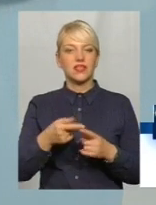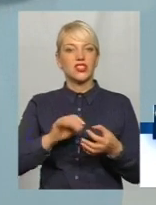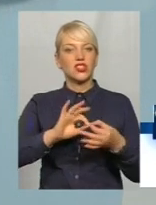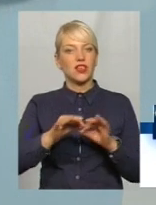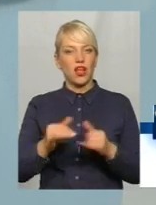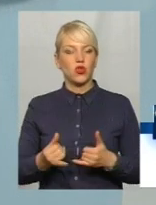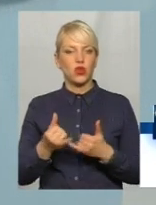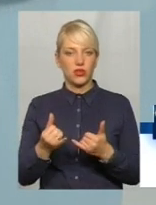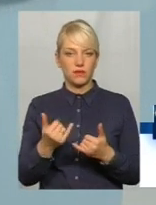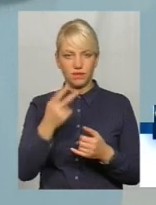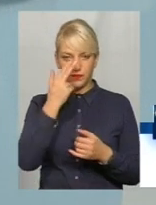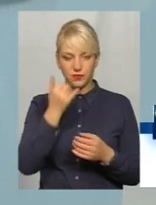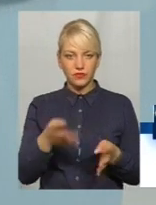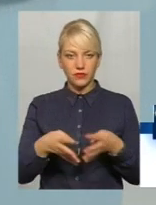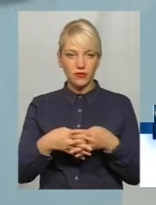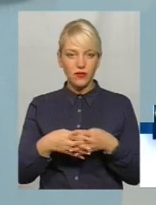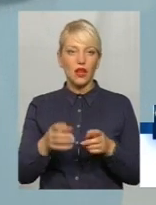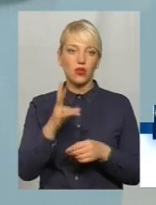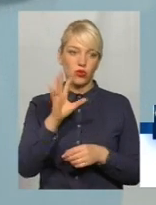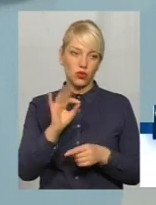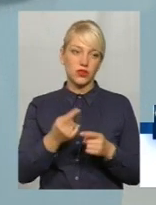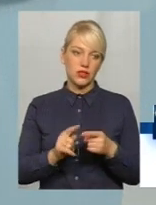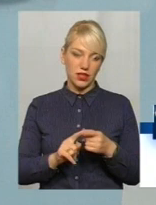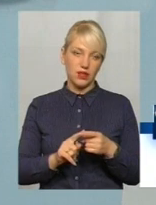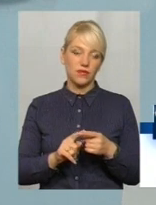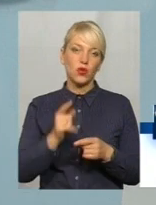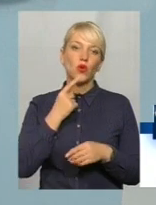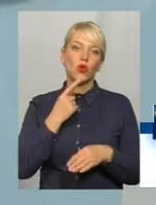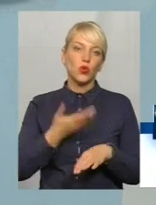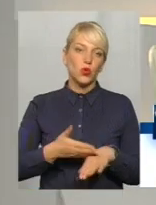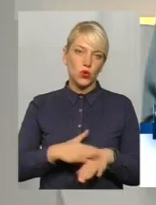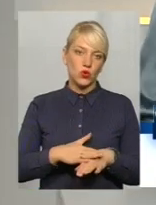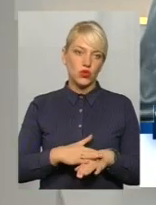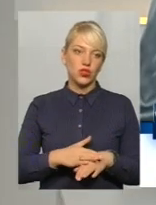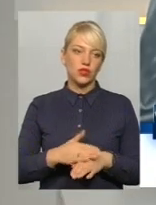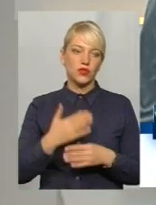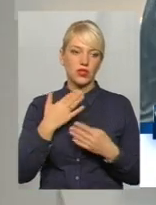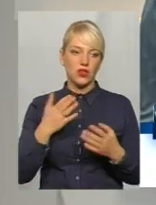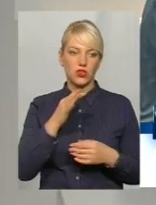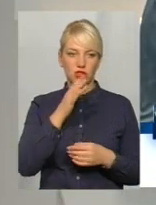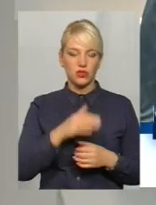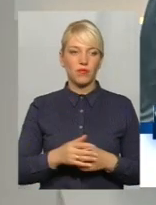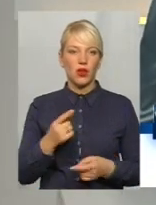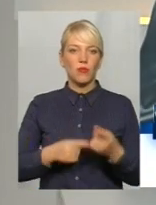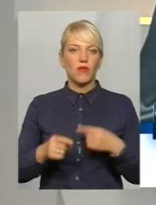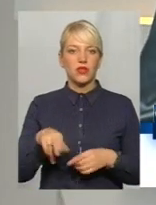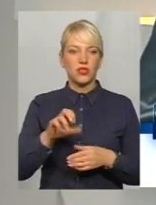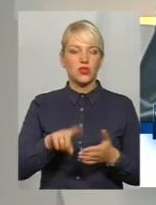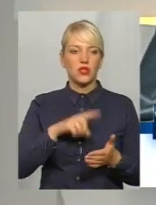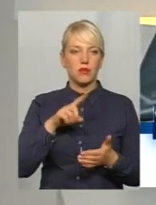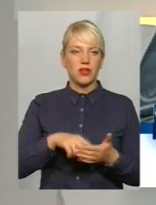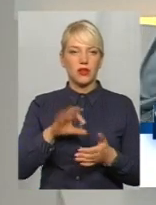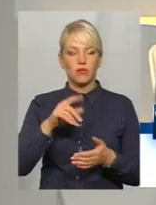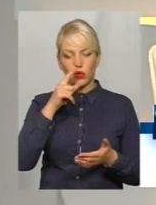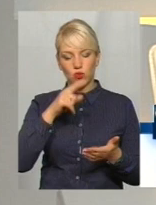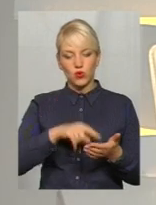складніше на сьогоднішній день. Але це труднощі зростання, напевно. Повертаючись до запитання про